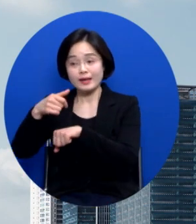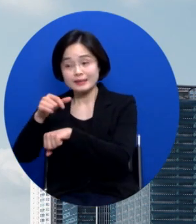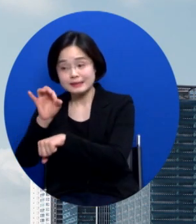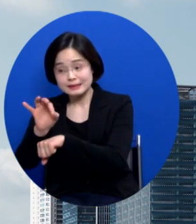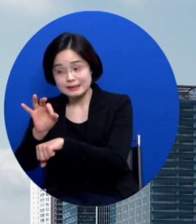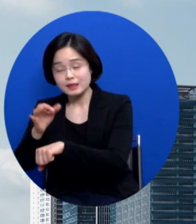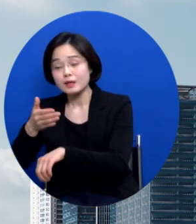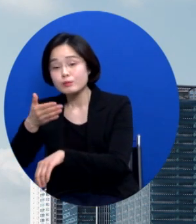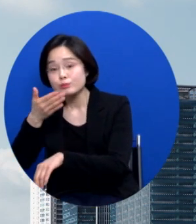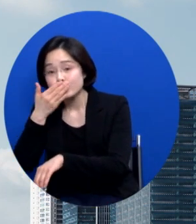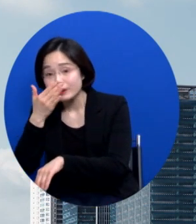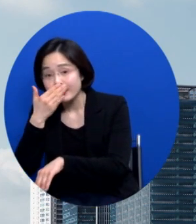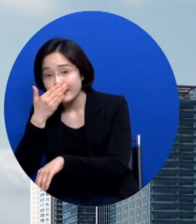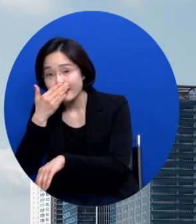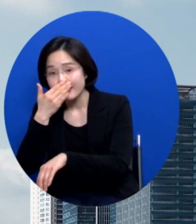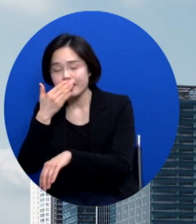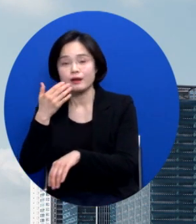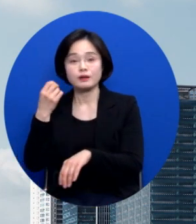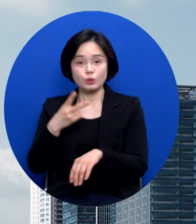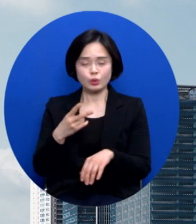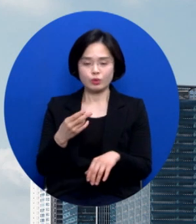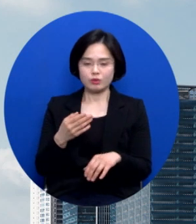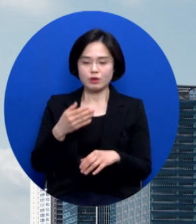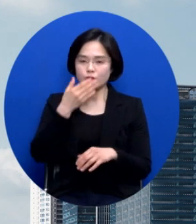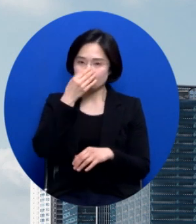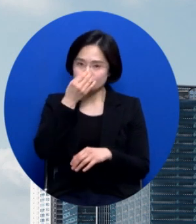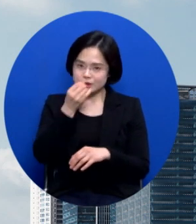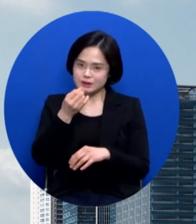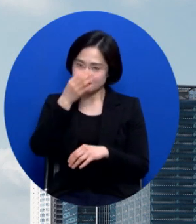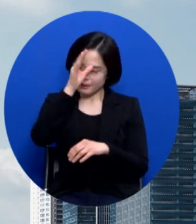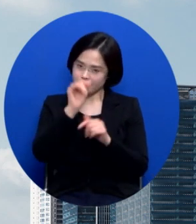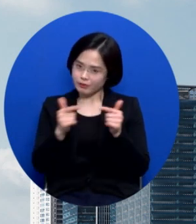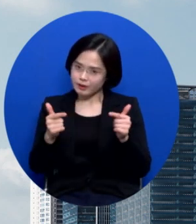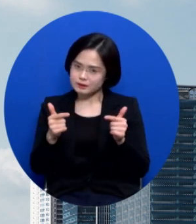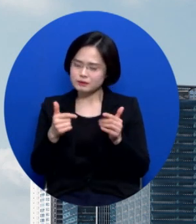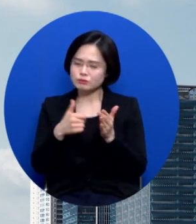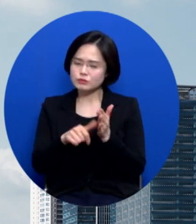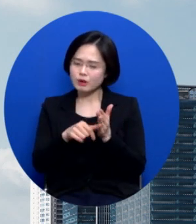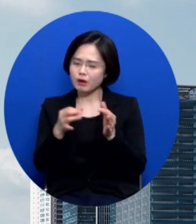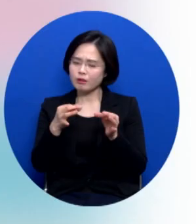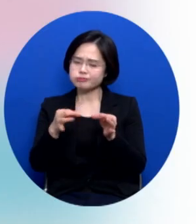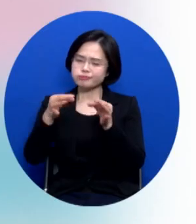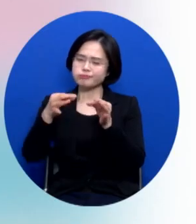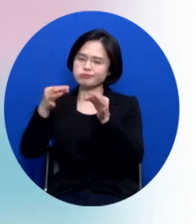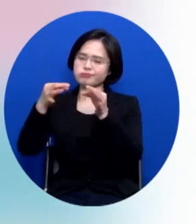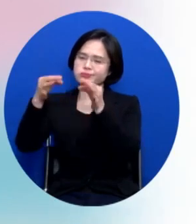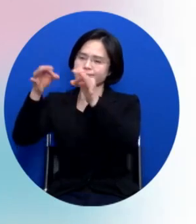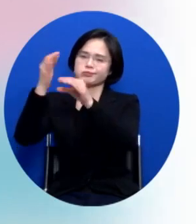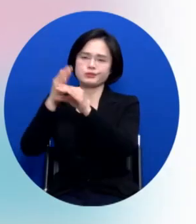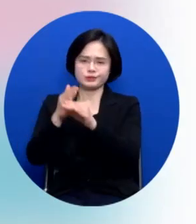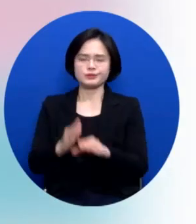외식물가와 생필품 가격이 계속해서 상승 곡선을 그리고 있습니다.